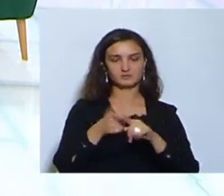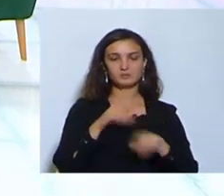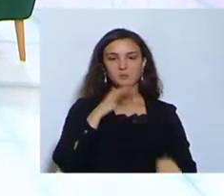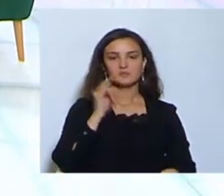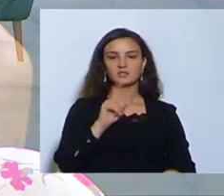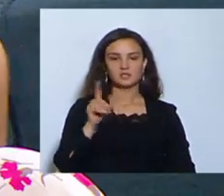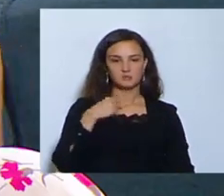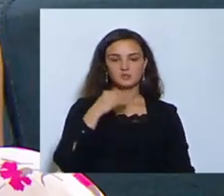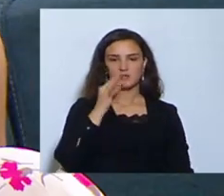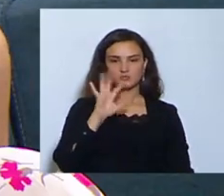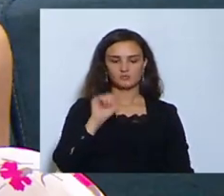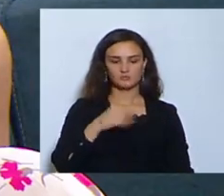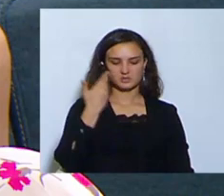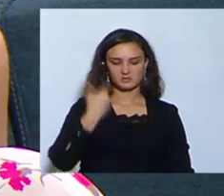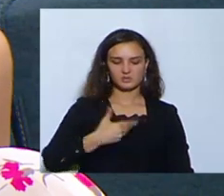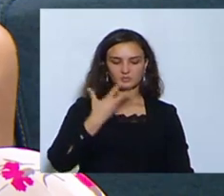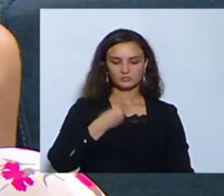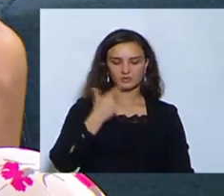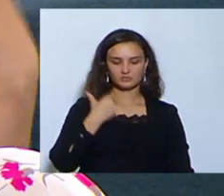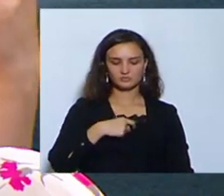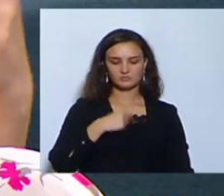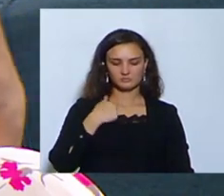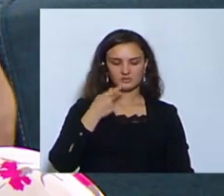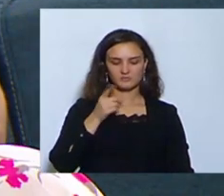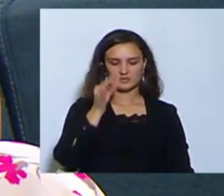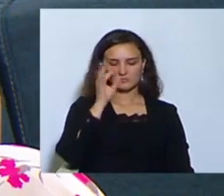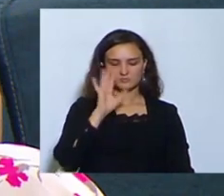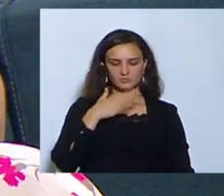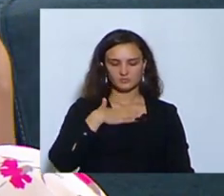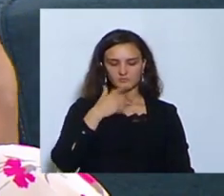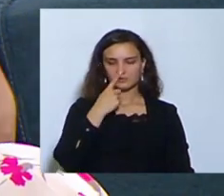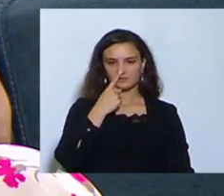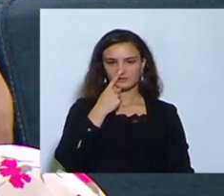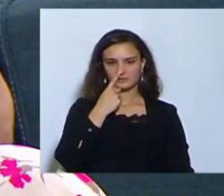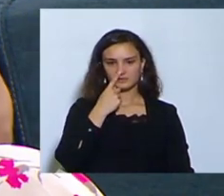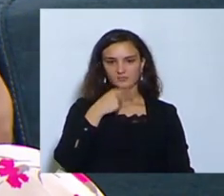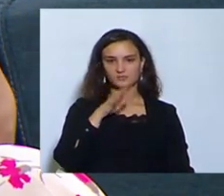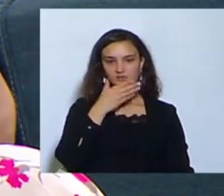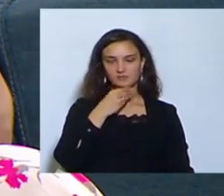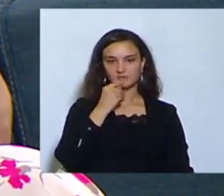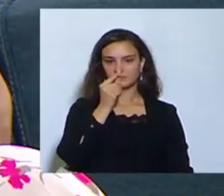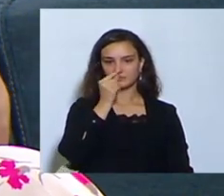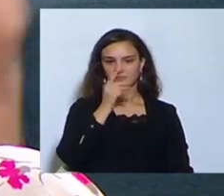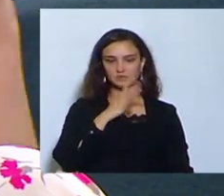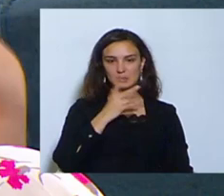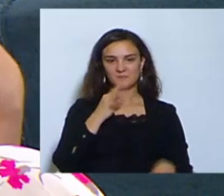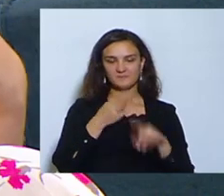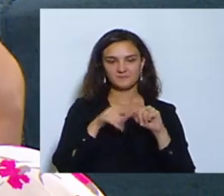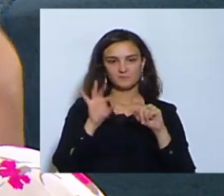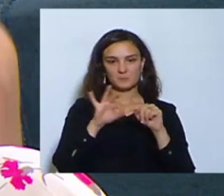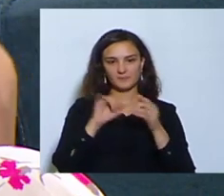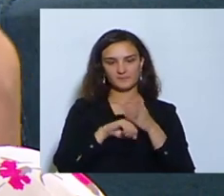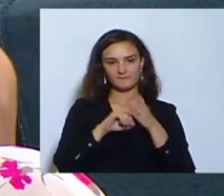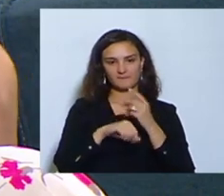ბევრი რაღაცა არ მომწონს შეიძლება ჩემს გარეგნობაში, მაგალითად ნამდვილად არ მომწონს ჩემი ცხვირი. ვისურვებდი რომ უფრო ლამაზი და პატარა ცხვირი მქონდეს, მაგრამ ამის